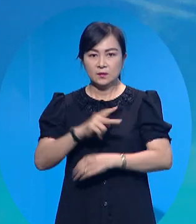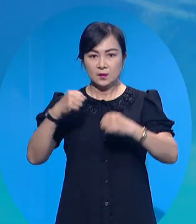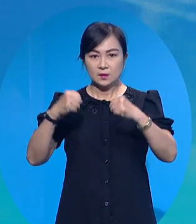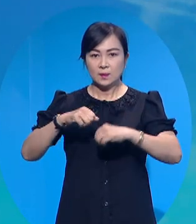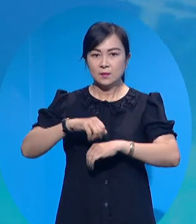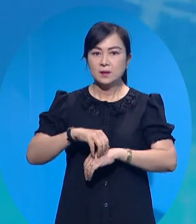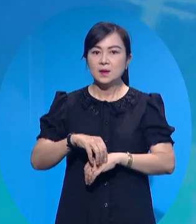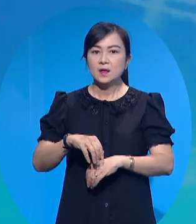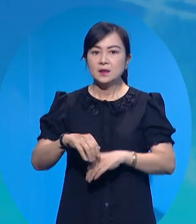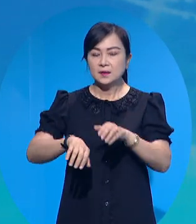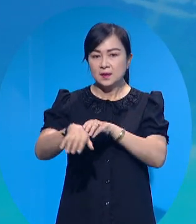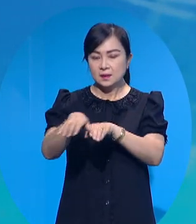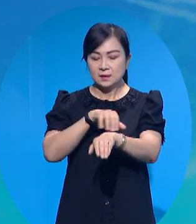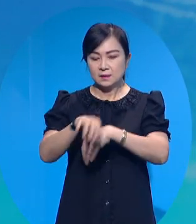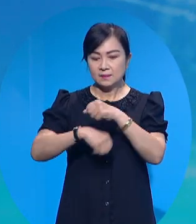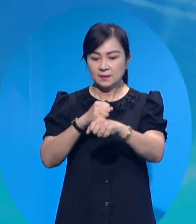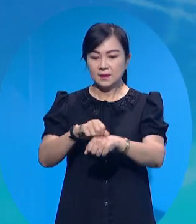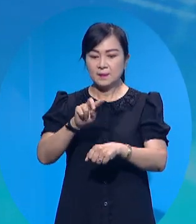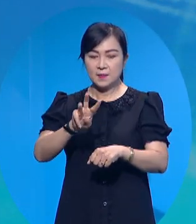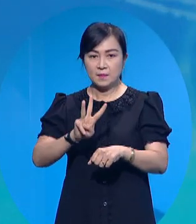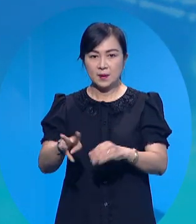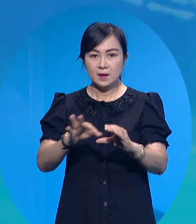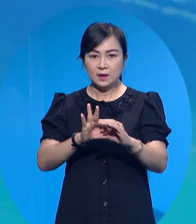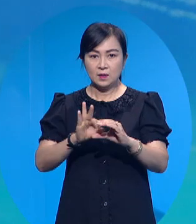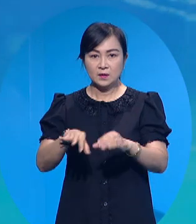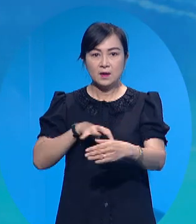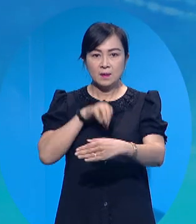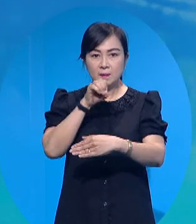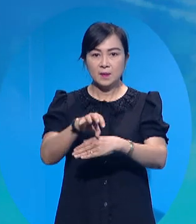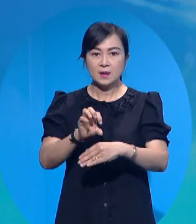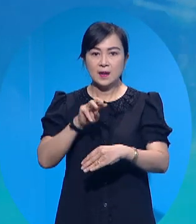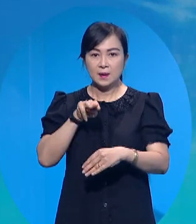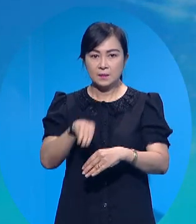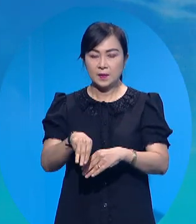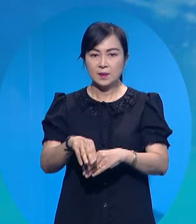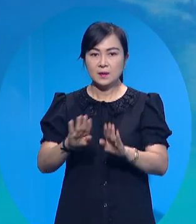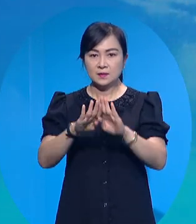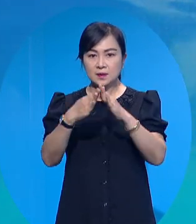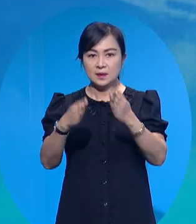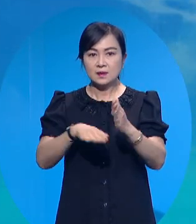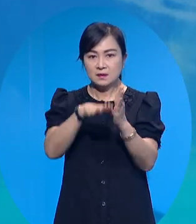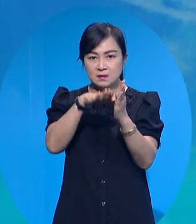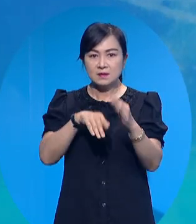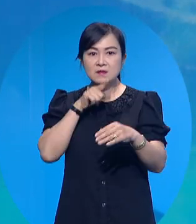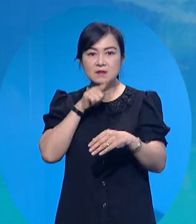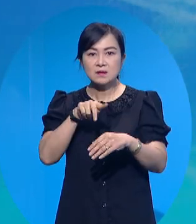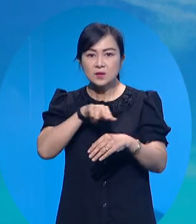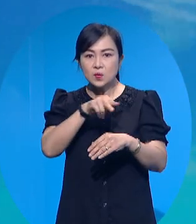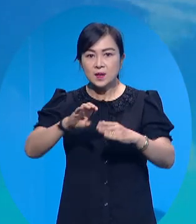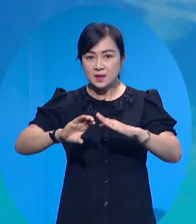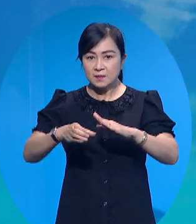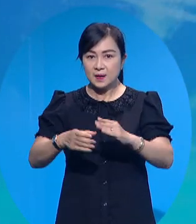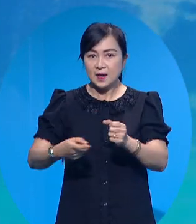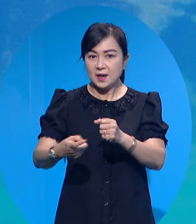Phát huy thành công và hiệu ứng tích cực năm 2023, Công ty Cổ phần Phân bón Dầu khí Cà Mau tiếp tục triển khai chuỗi chương trình thực tế tham quan nhà